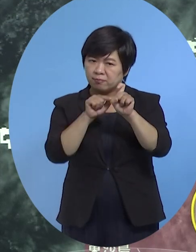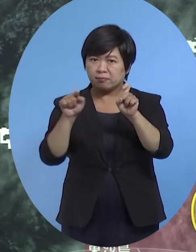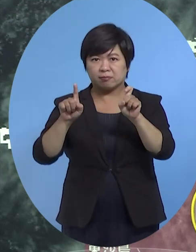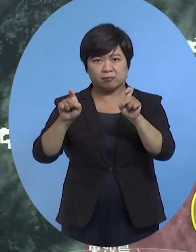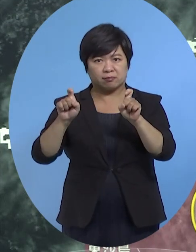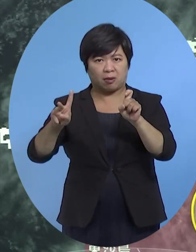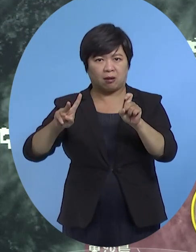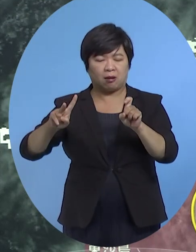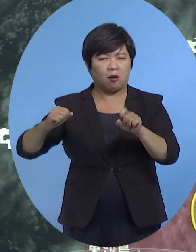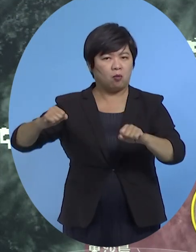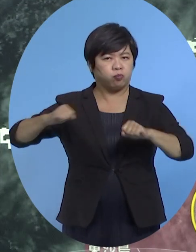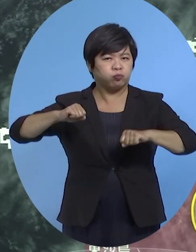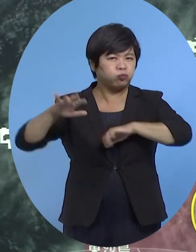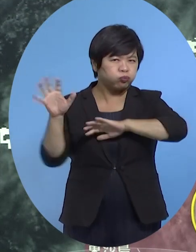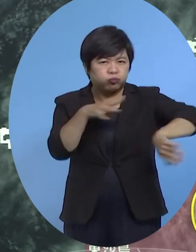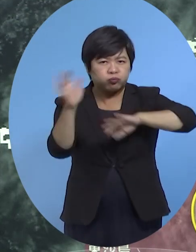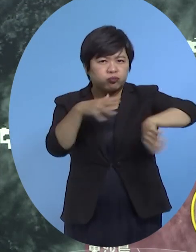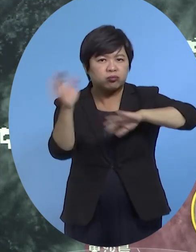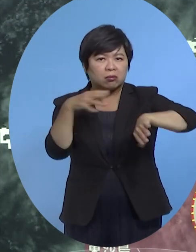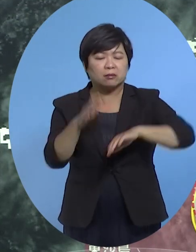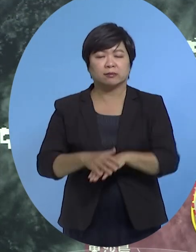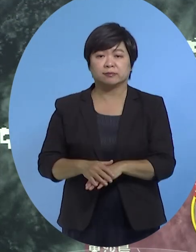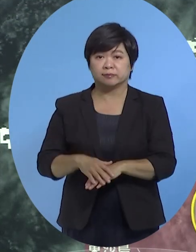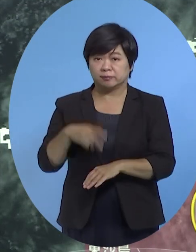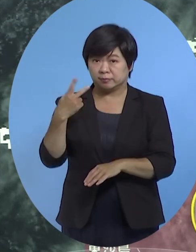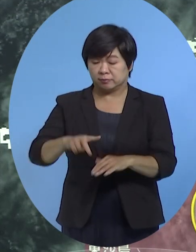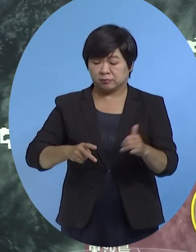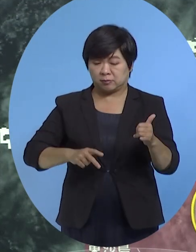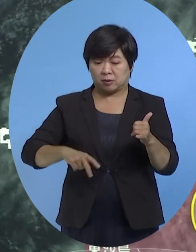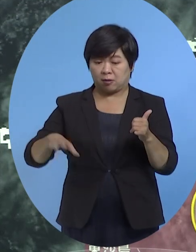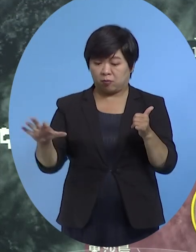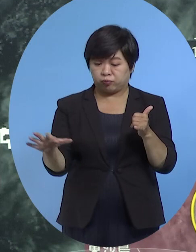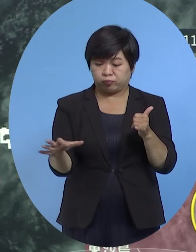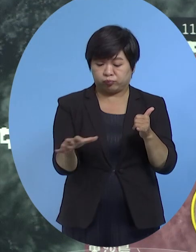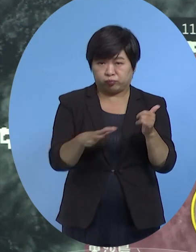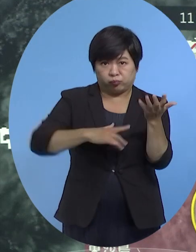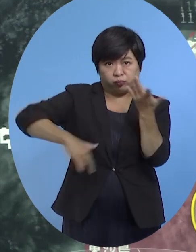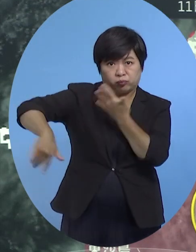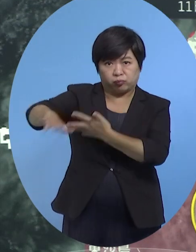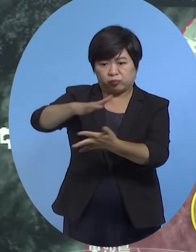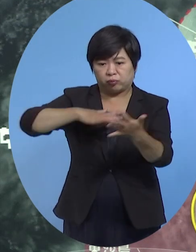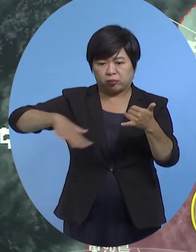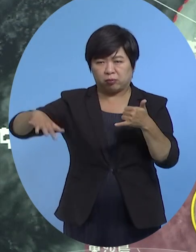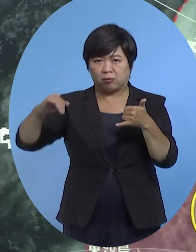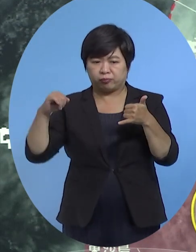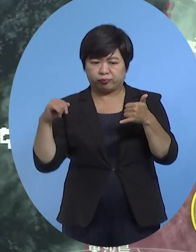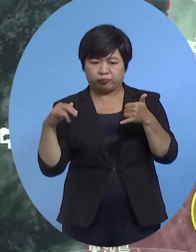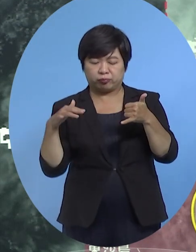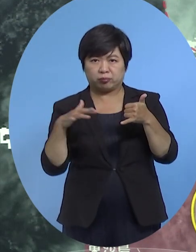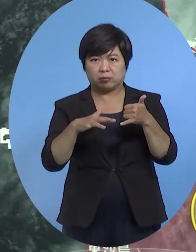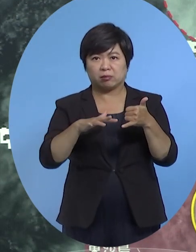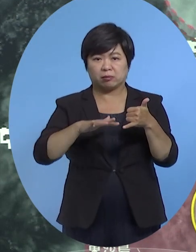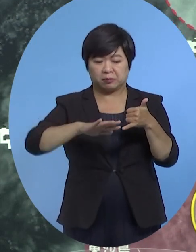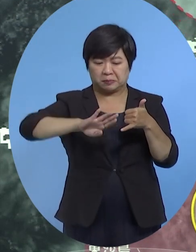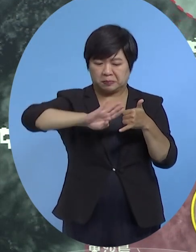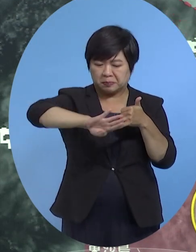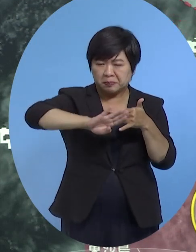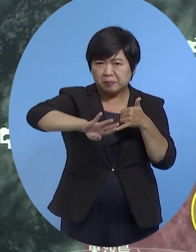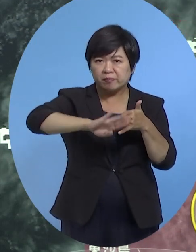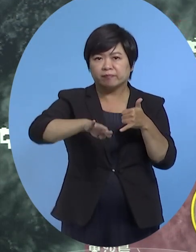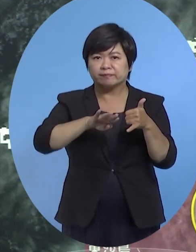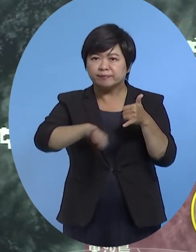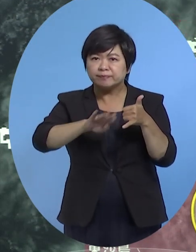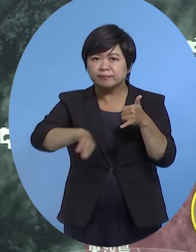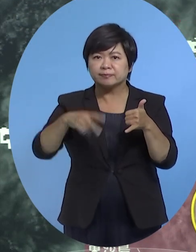10到12级左右的强阵风哦。那另外受到台风外围环流的影响，在中部以南这些沿岸的地方，还有包